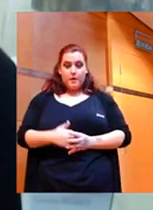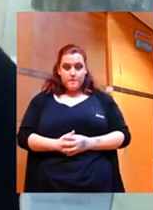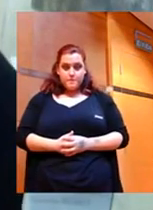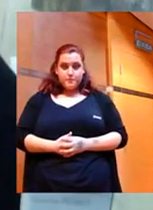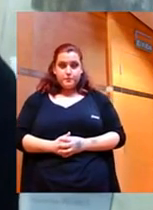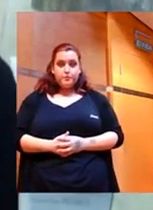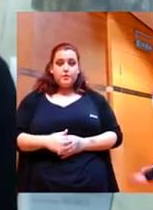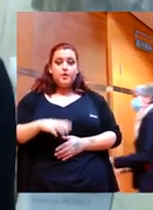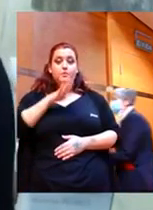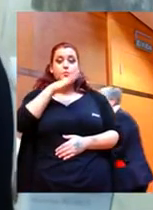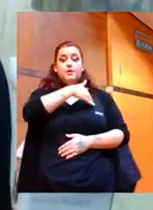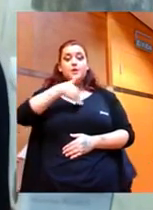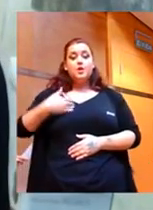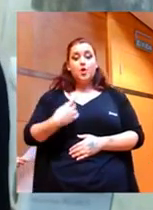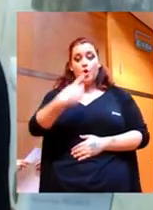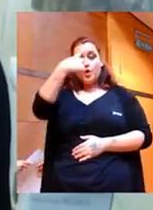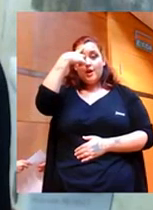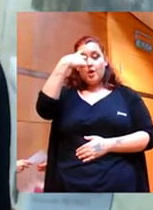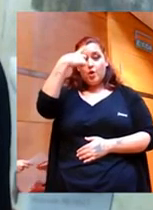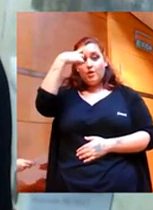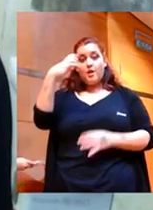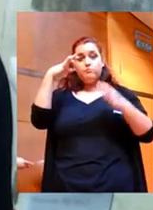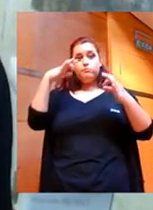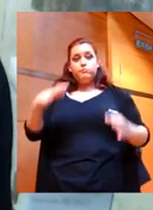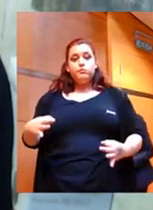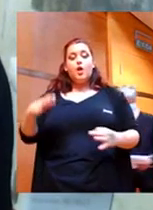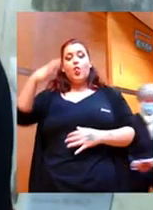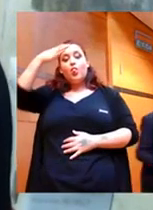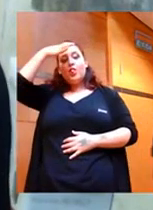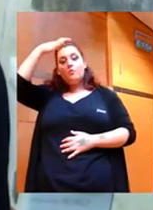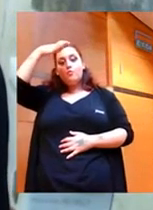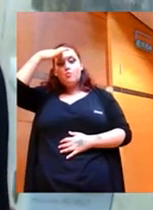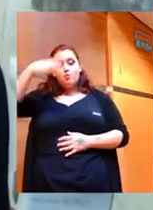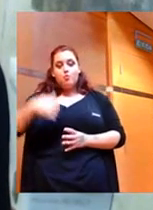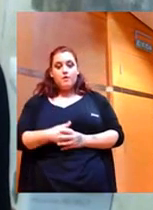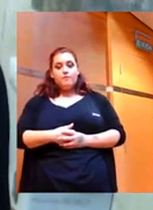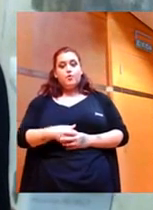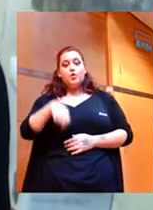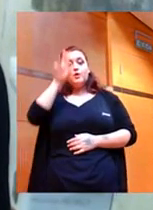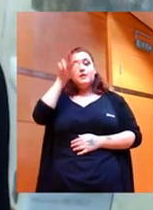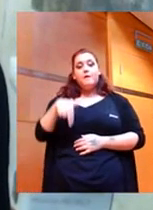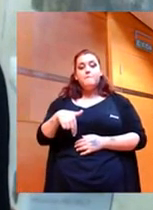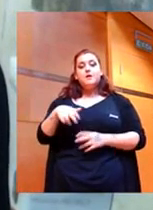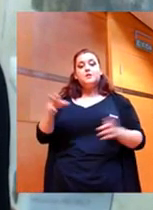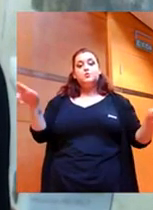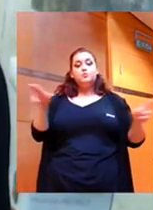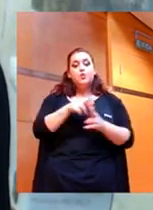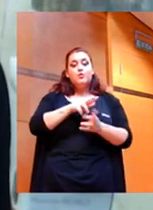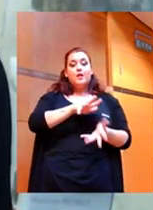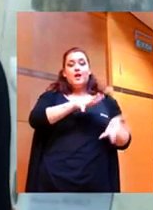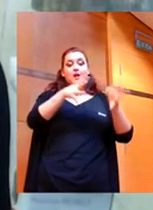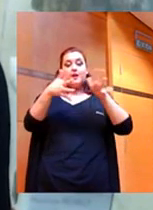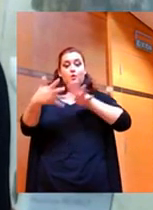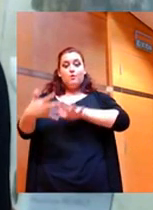quan se presenta la modificació del porno i quan se suspengui l'execució de les obres,